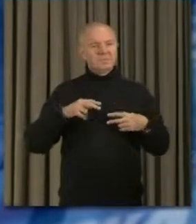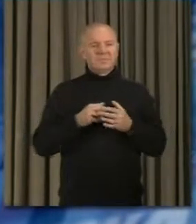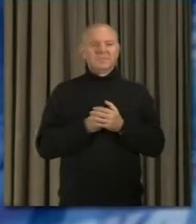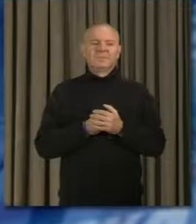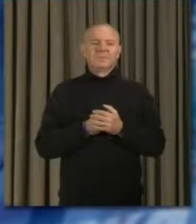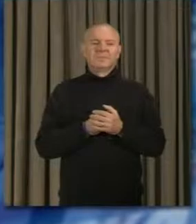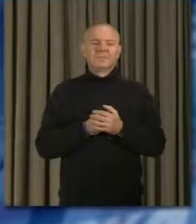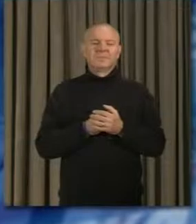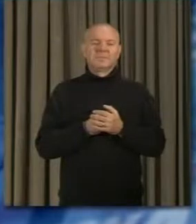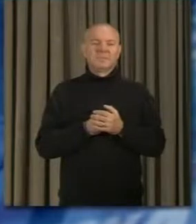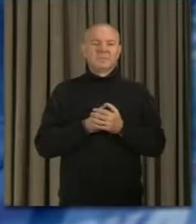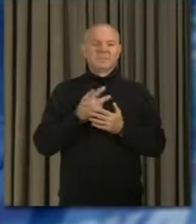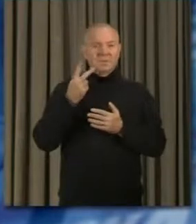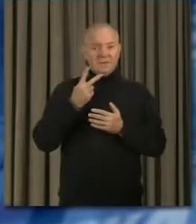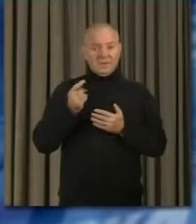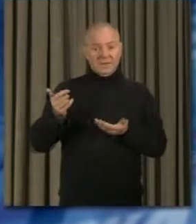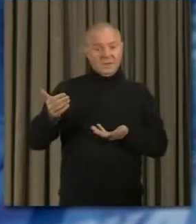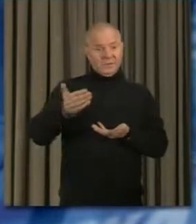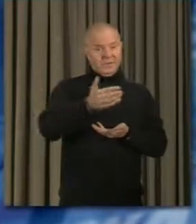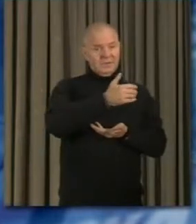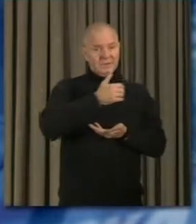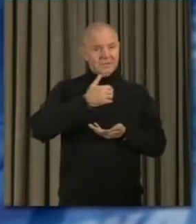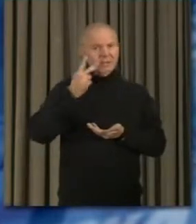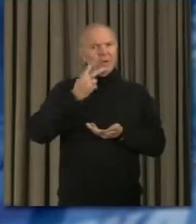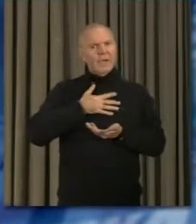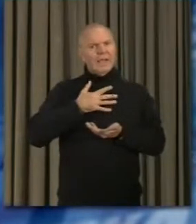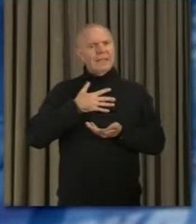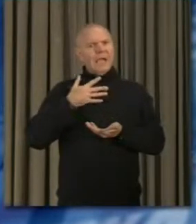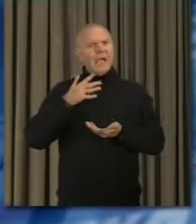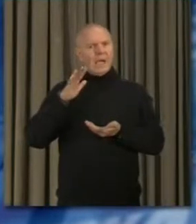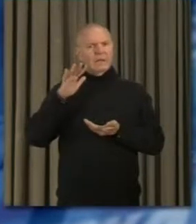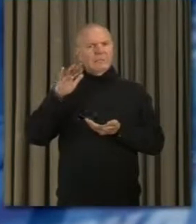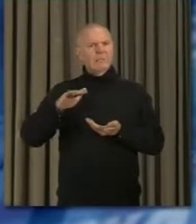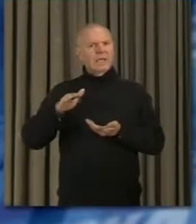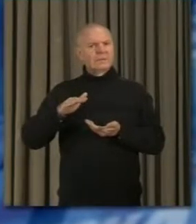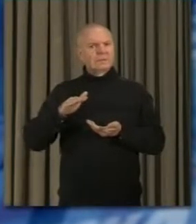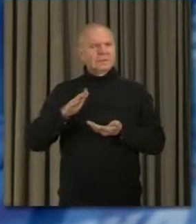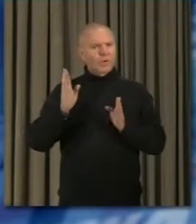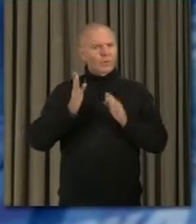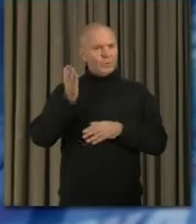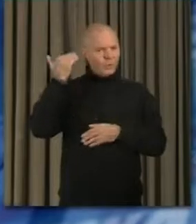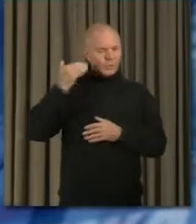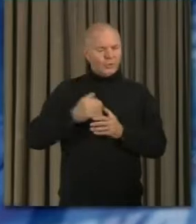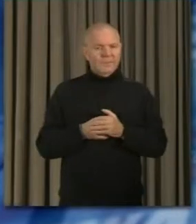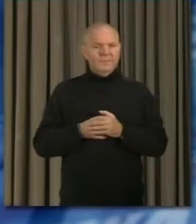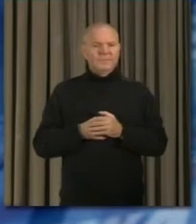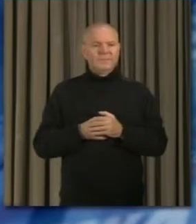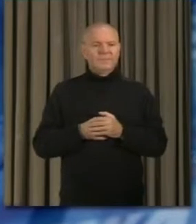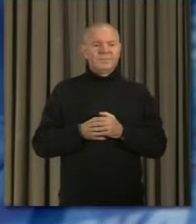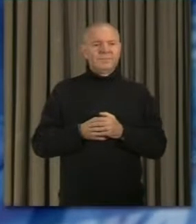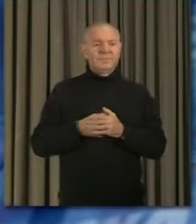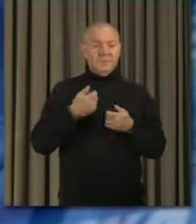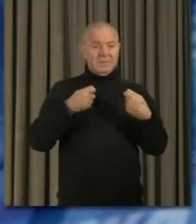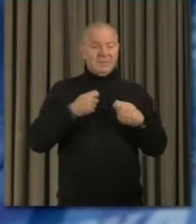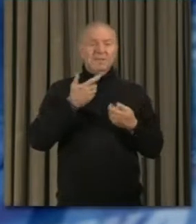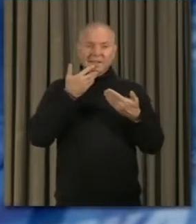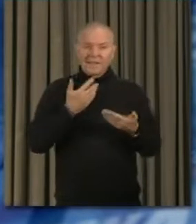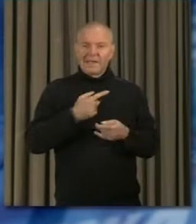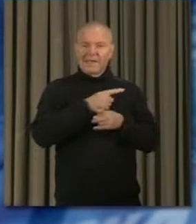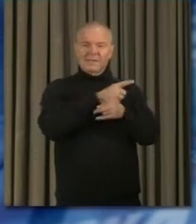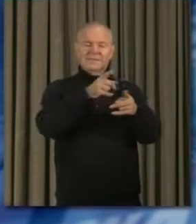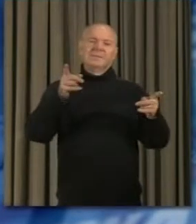molti volti nuovi e forse età media più bassa che nelle altre occasioni lo stesso ha ringraziato tutti coloro che hanno contribuito a